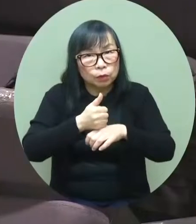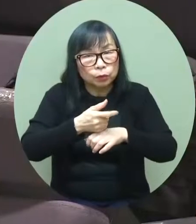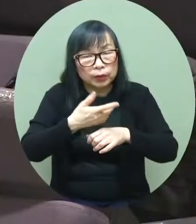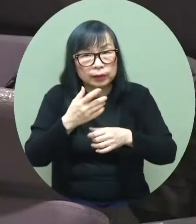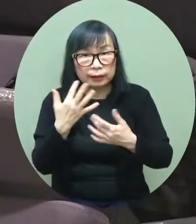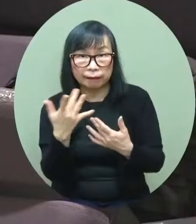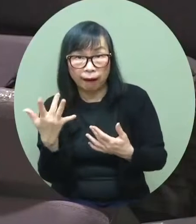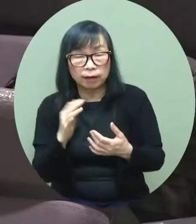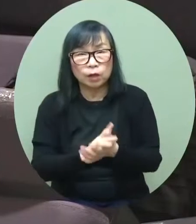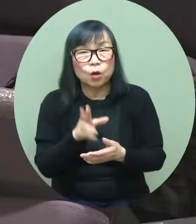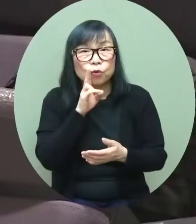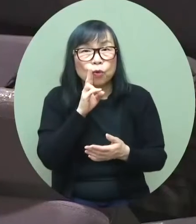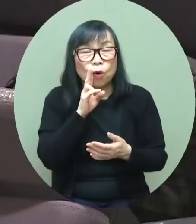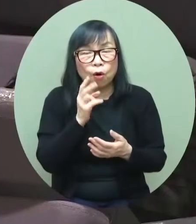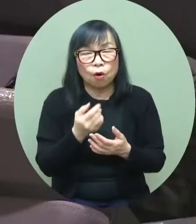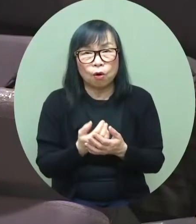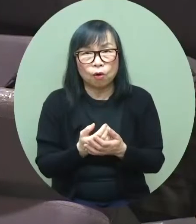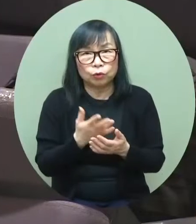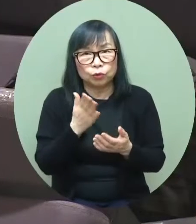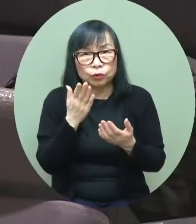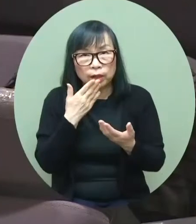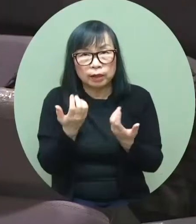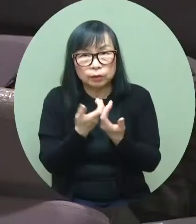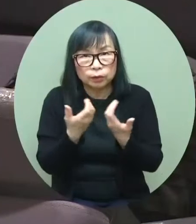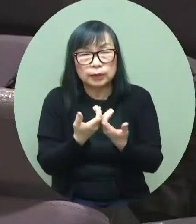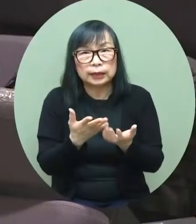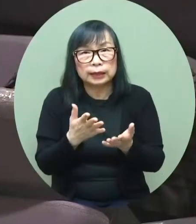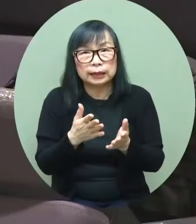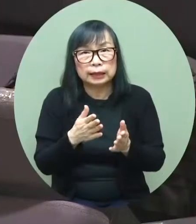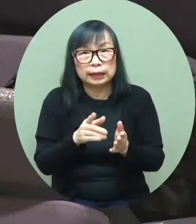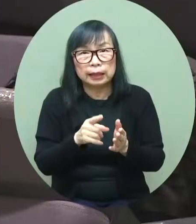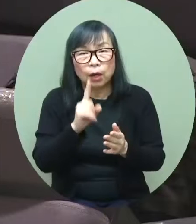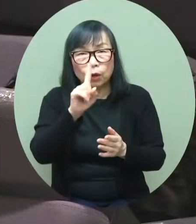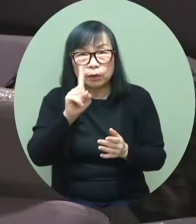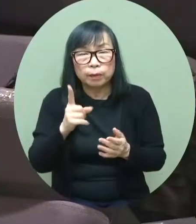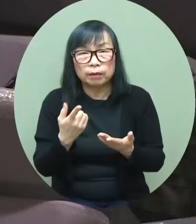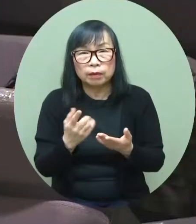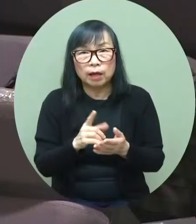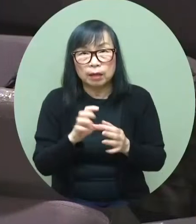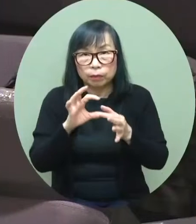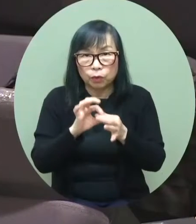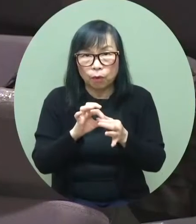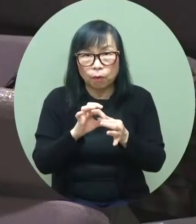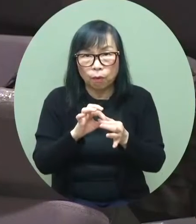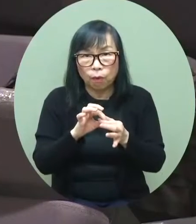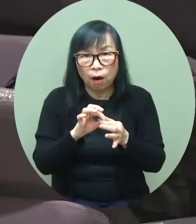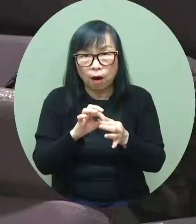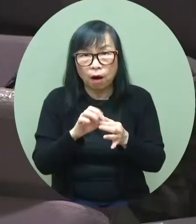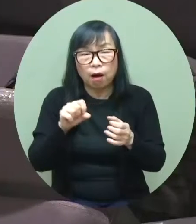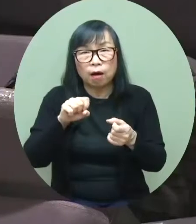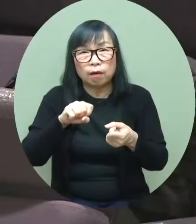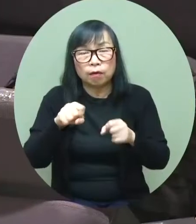果嗰個數字，即係預計嗰個反彈嗰個水平可能去到邊咧，或者有冇相關嗰、那個應對方